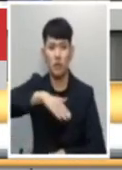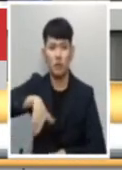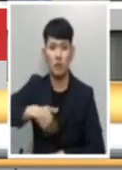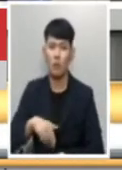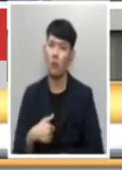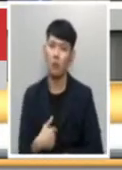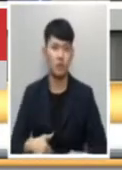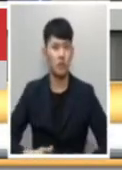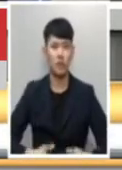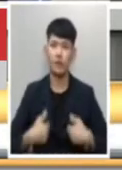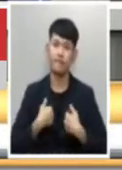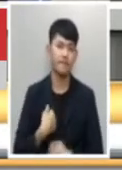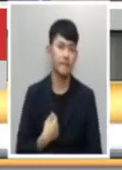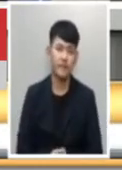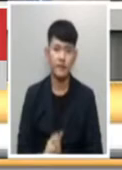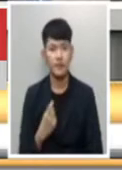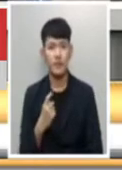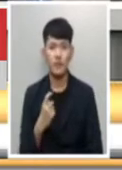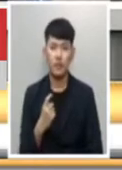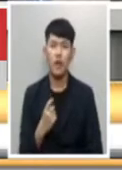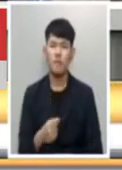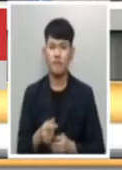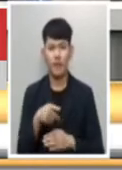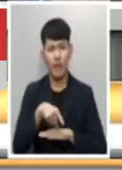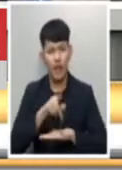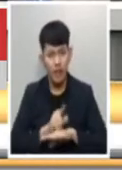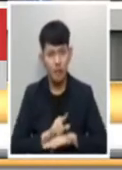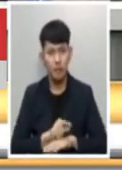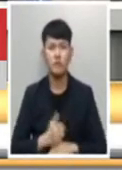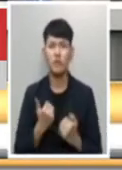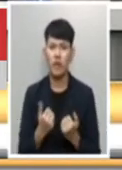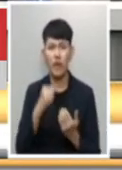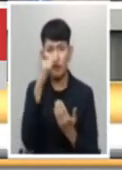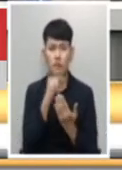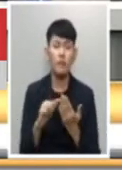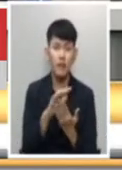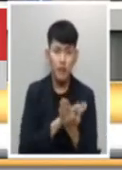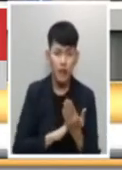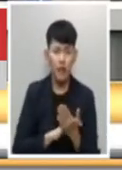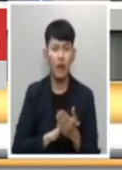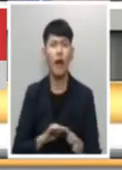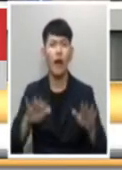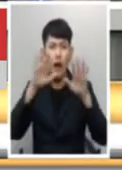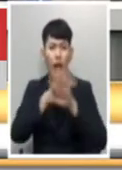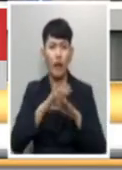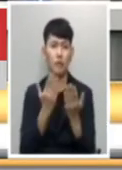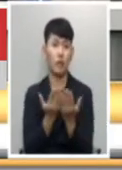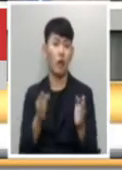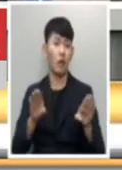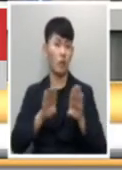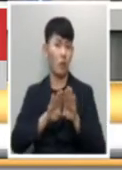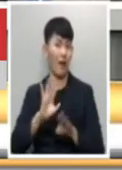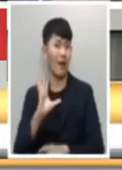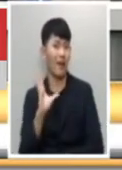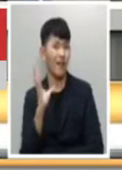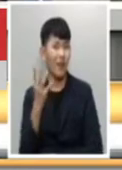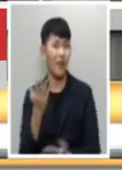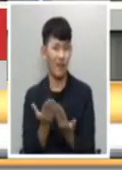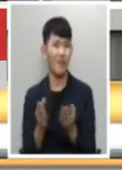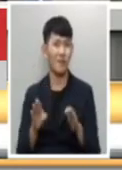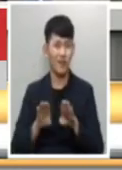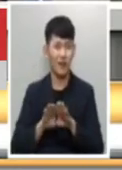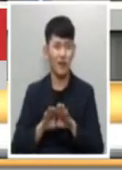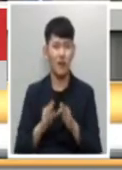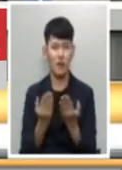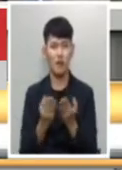ล้วนะครับท่านประธานที่เคารพครับประเทศไทยเปรียบเสมือนครอบครัวหนึ่งในโลกนี้ในหนึ่งครอบครั